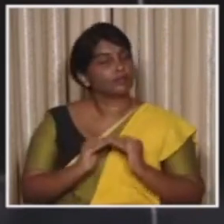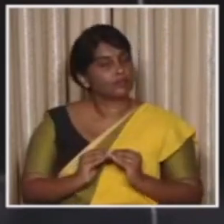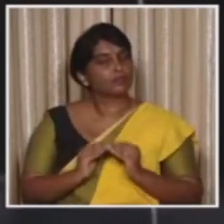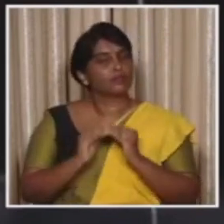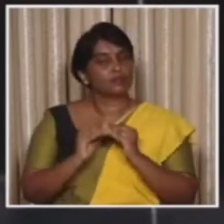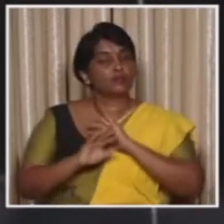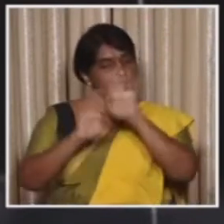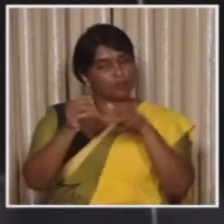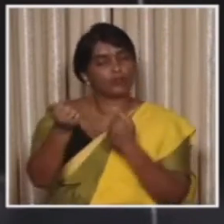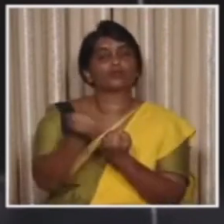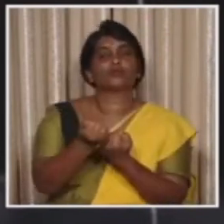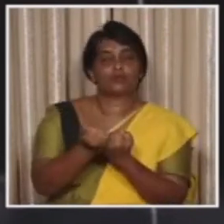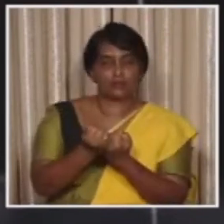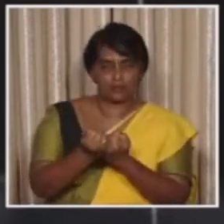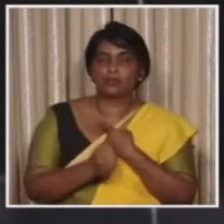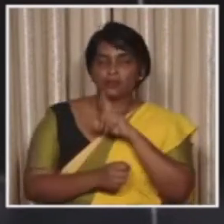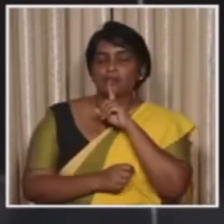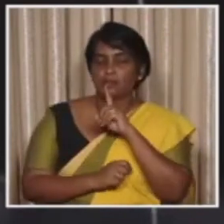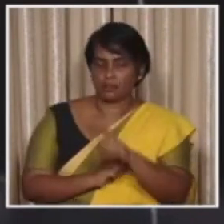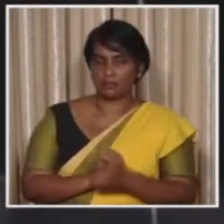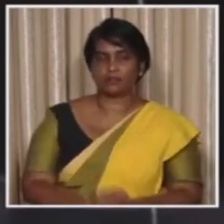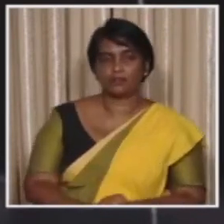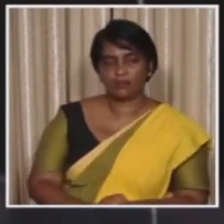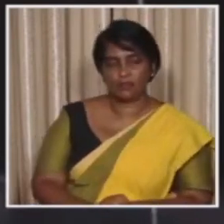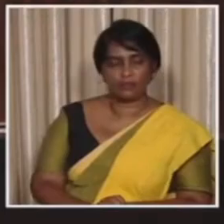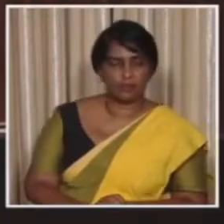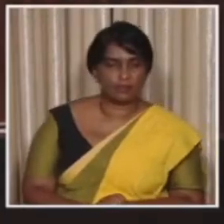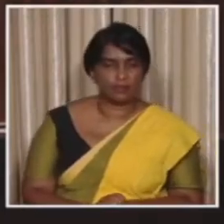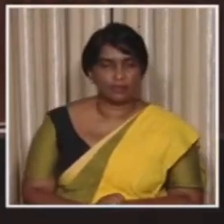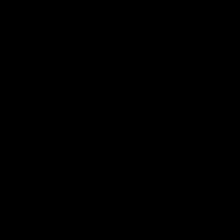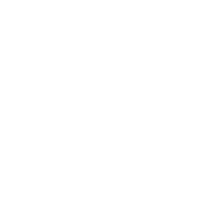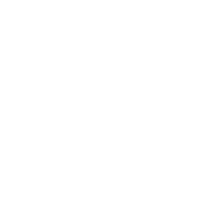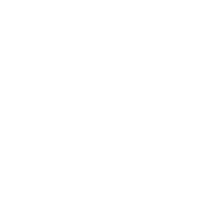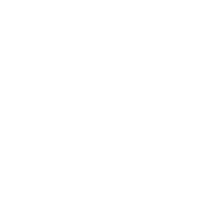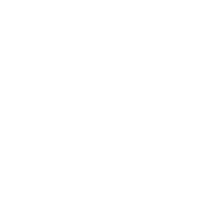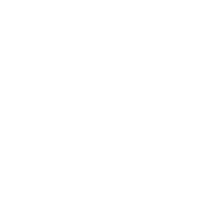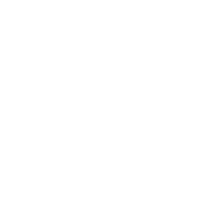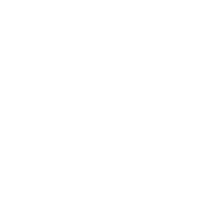කරන්න අපි හැමෝම සහයෝගය දෙනවයි කියන එකත් අවධාරණය කරමින්. මගේ වචන ස්වල්ප.